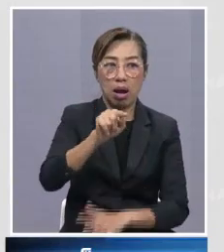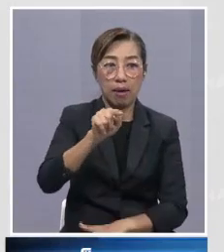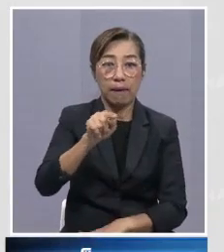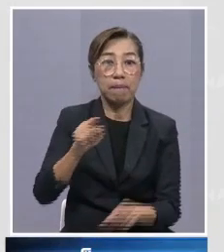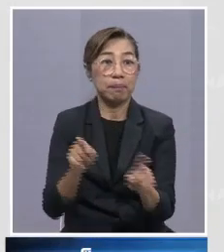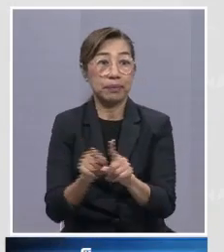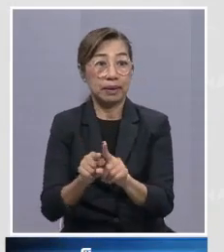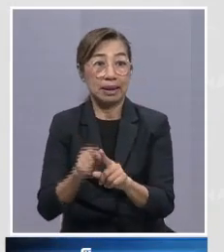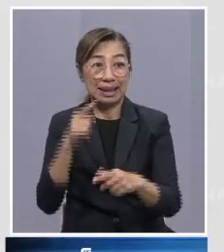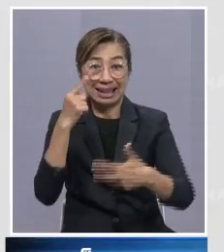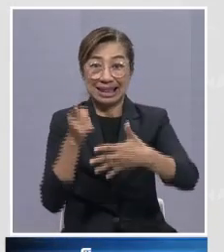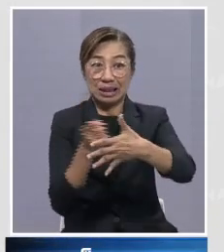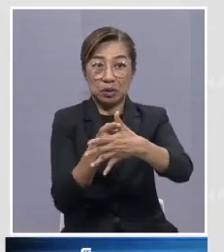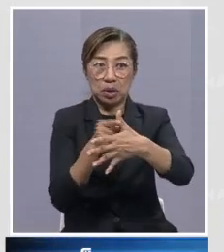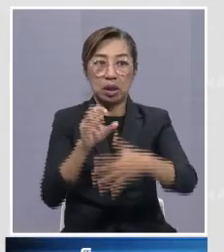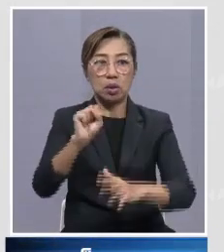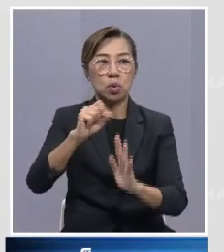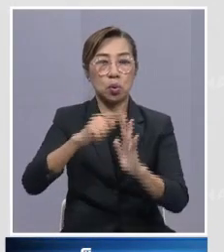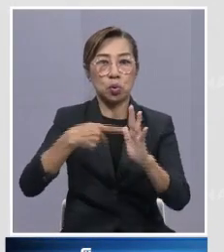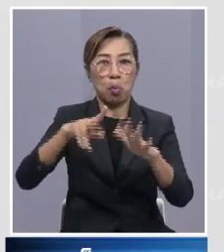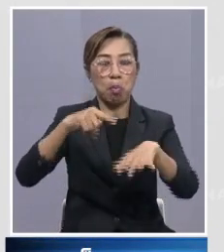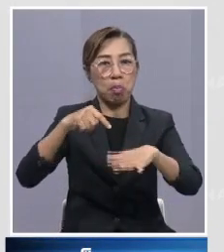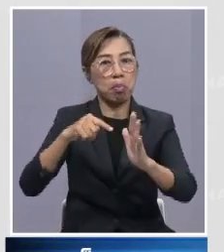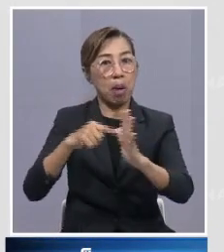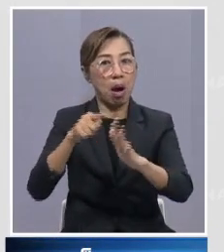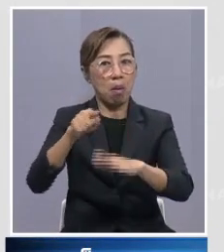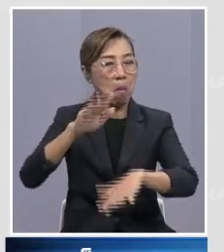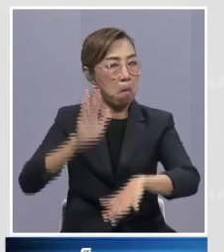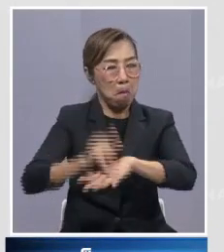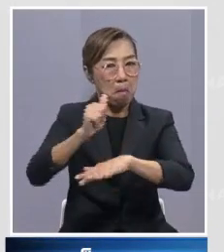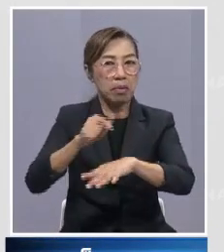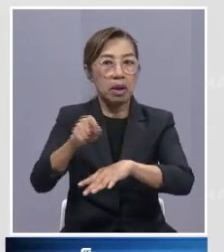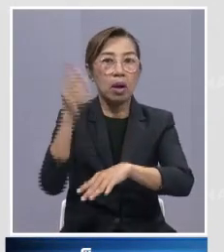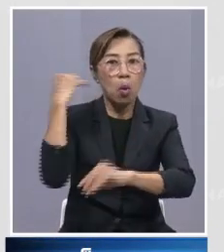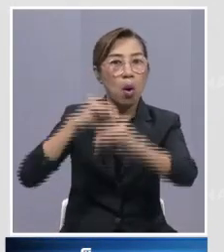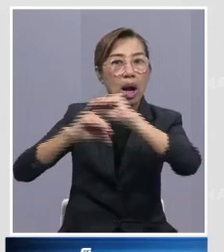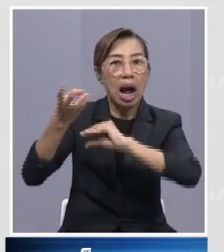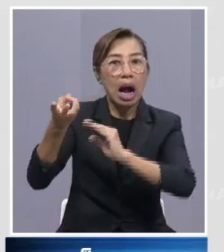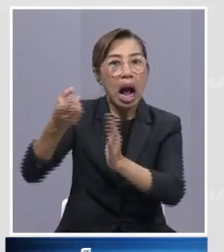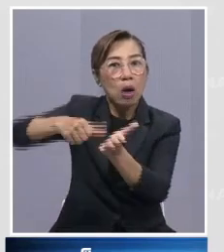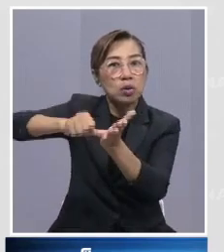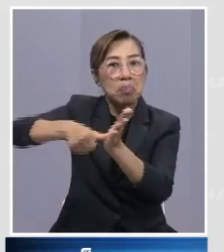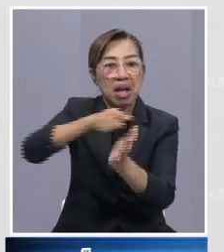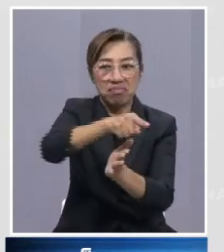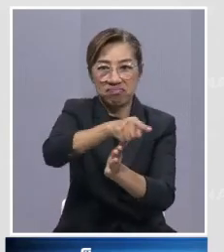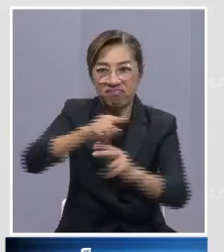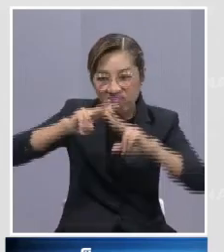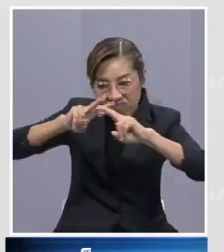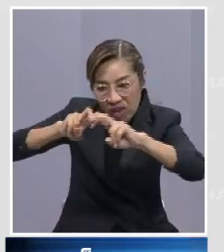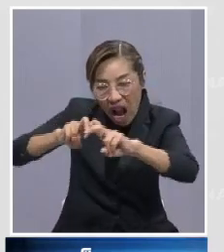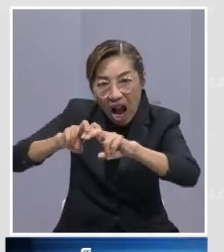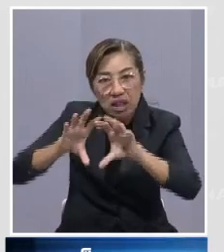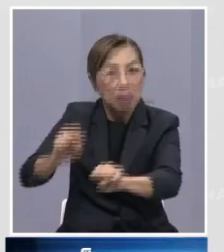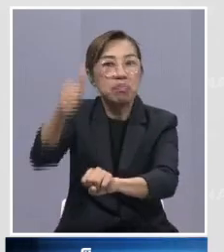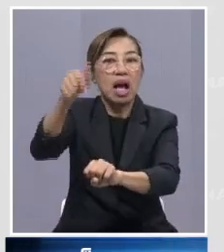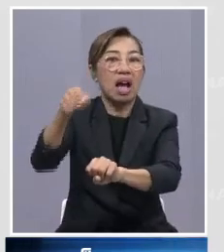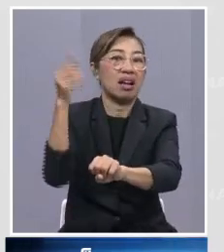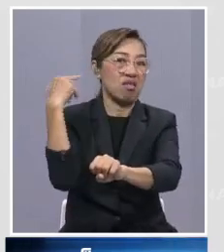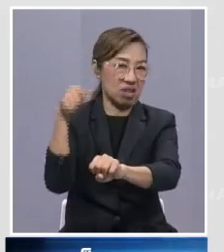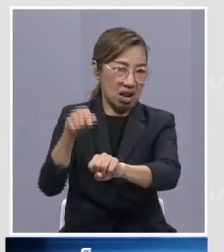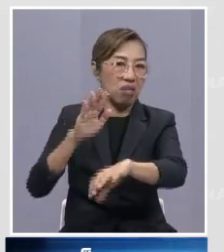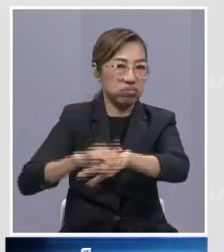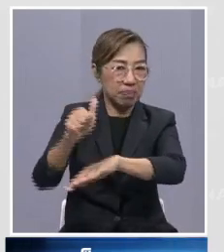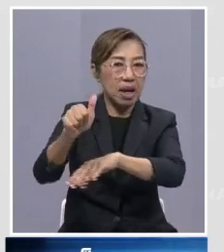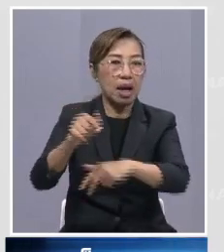วงการปราบปรามทุจริตรู้กันดีว่าเป็นมือปราบจำนำข้าวอืคนที่ 2ก็เป็นกรรมการปปชเป็นรอง